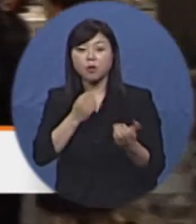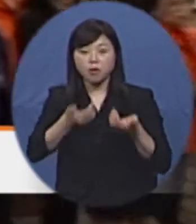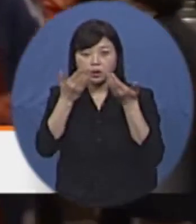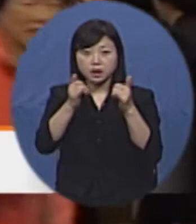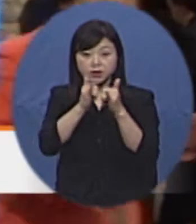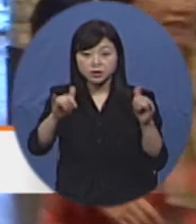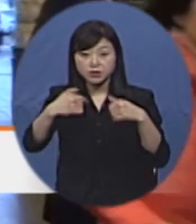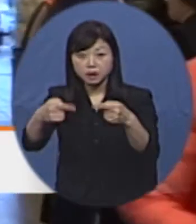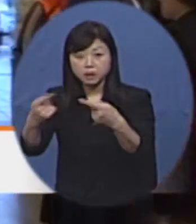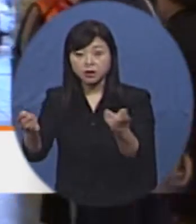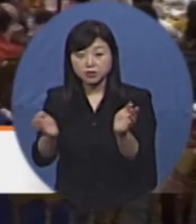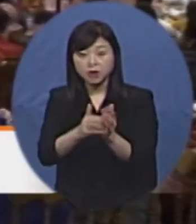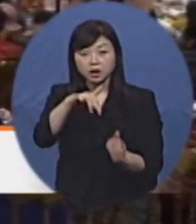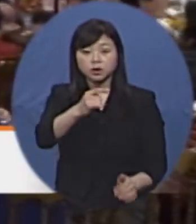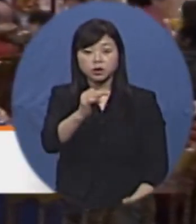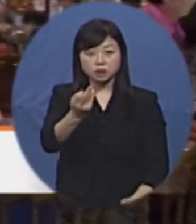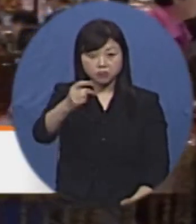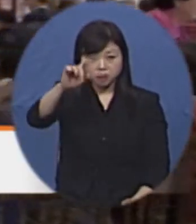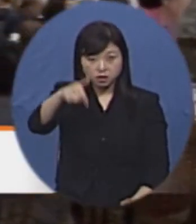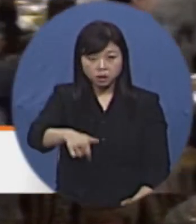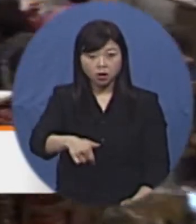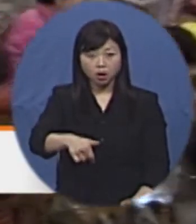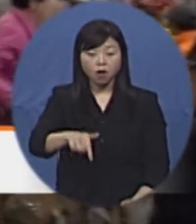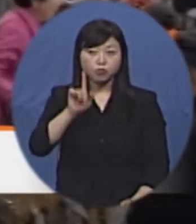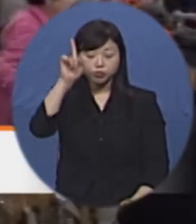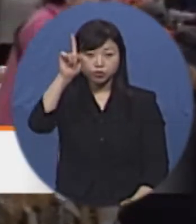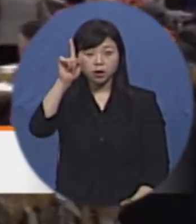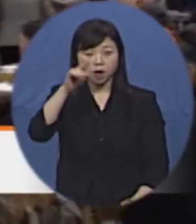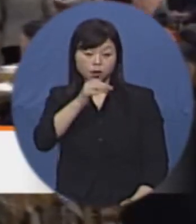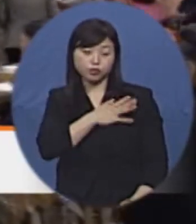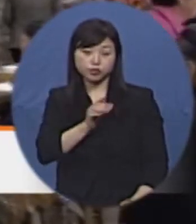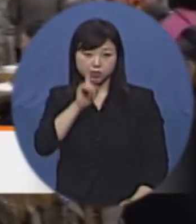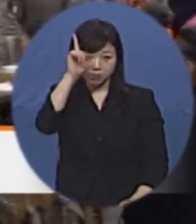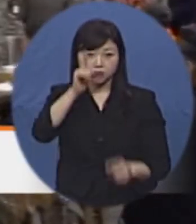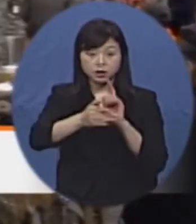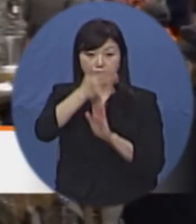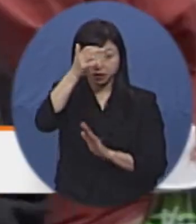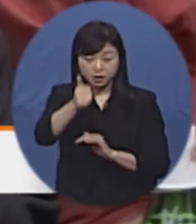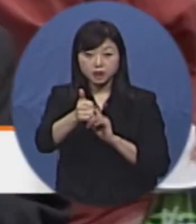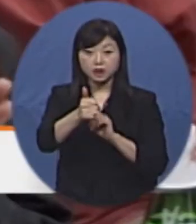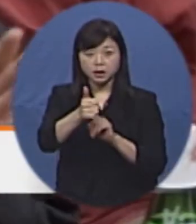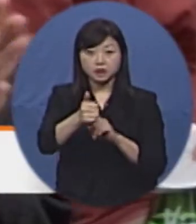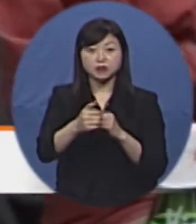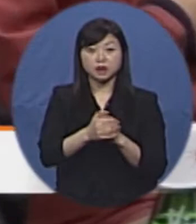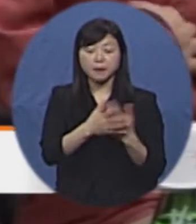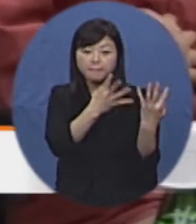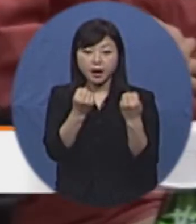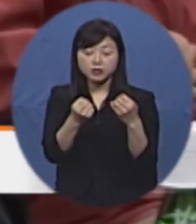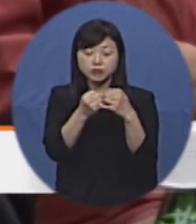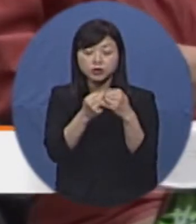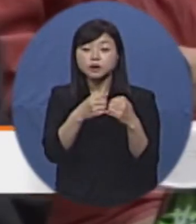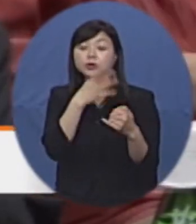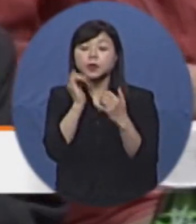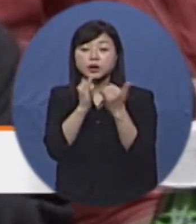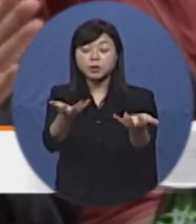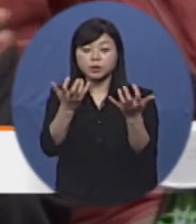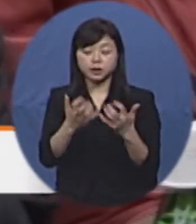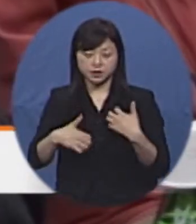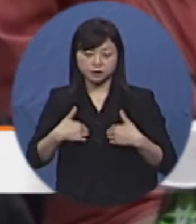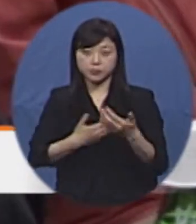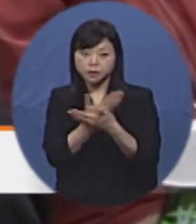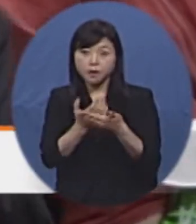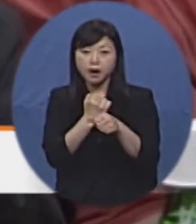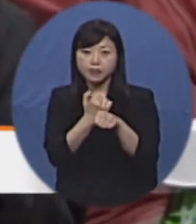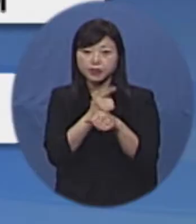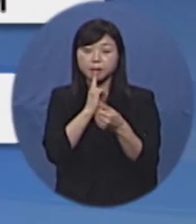참석한 가운데 조영섭 부천시 지회장은 앞으로 더 많은 노인들을 모시고 기쁨을 나눌 수 있도록 노력하겠다고